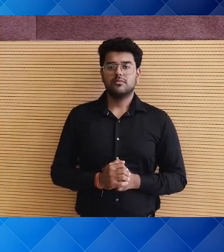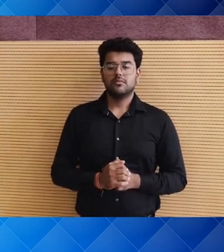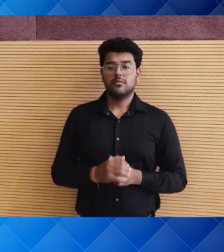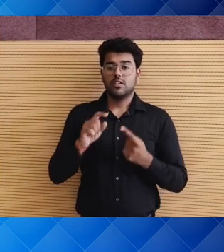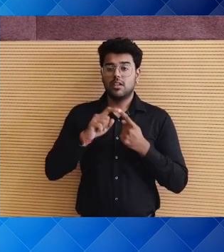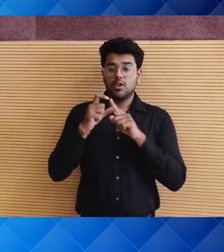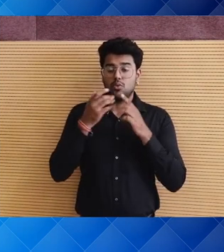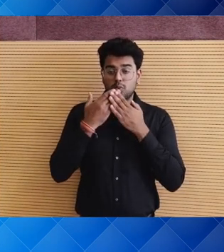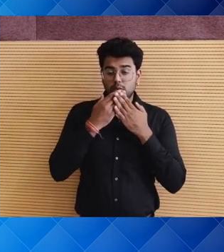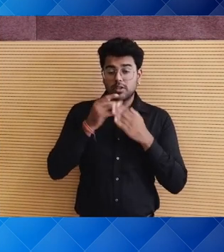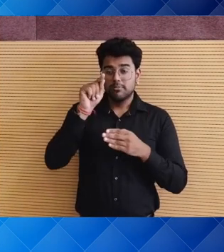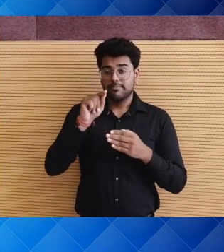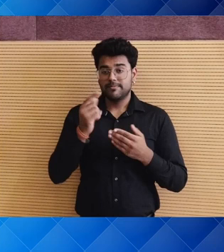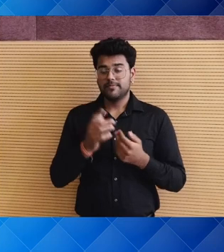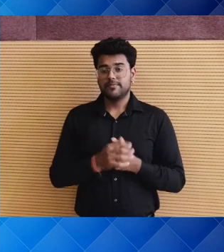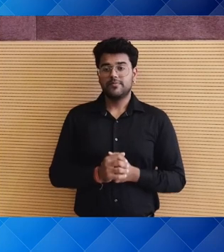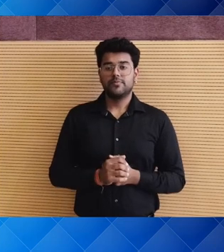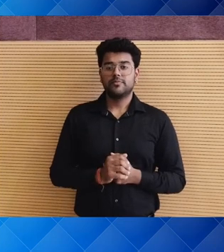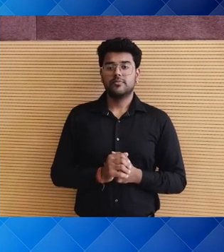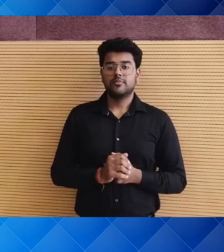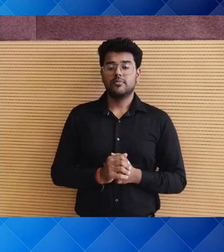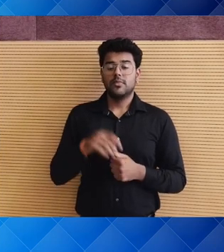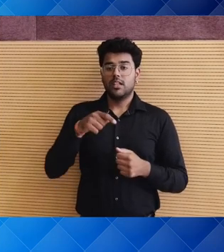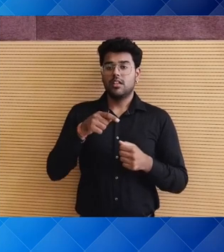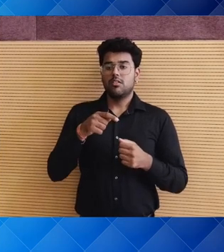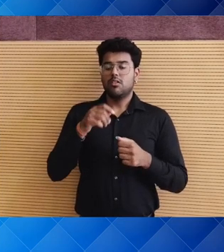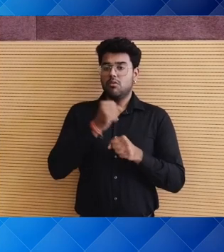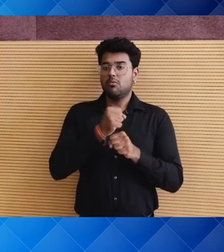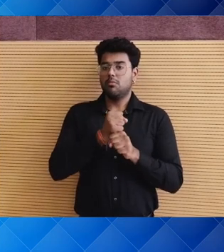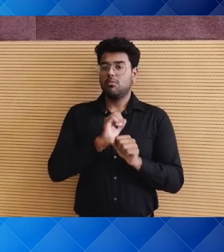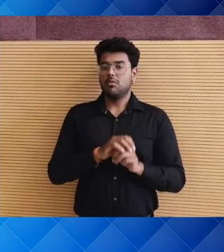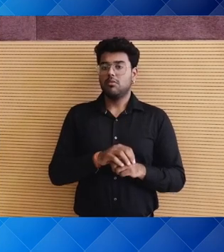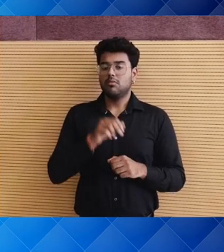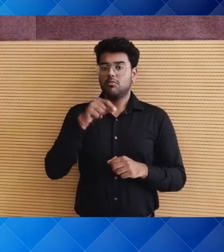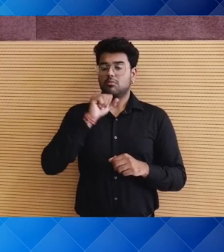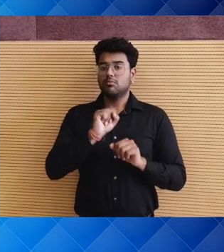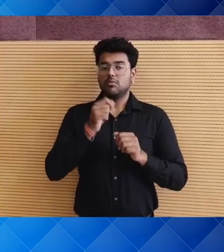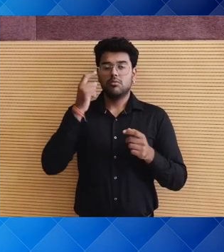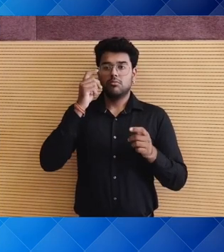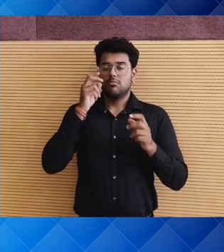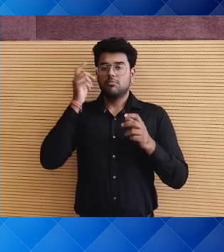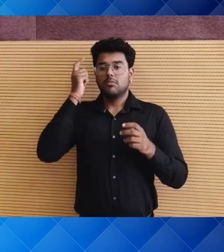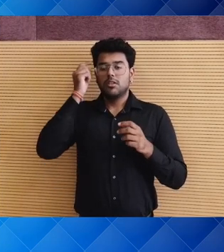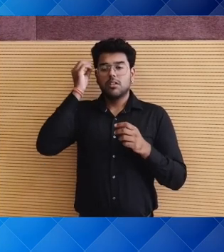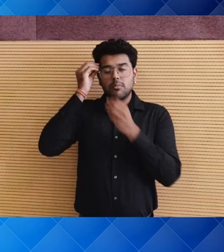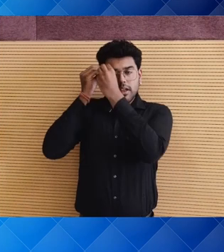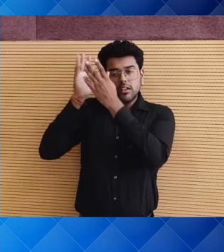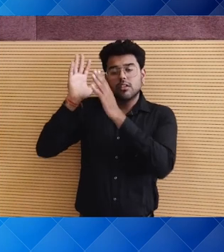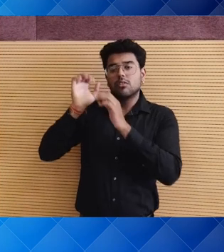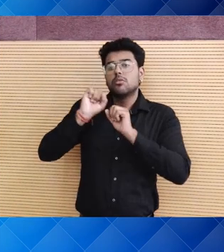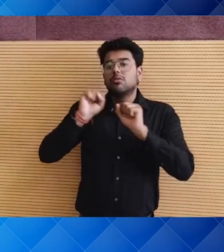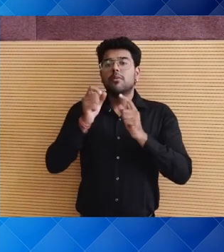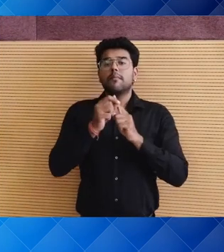शिक्षा नीति को, इसी सरकार की दृष्टि को, विशेष करके